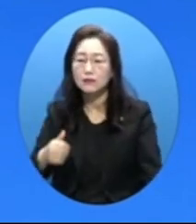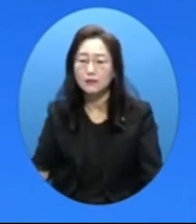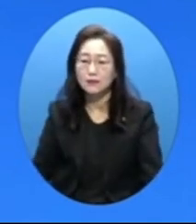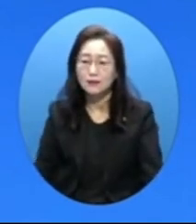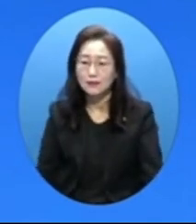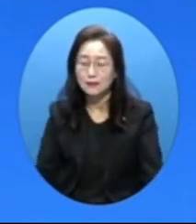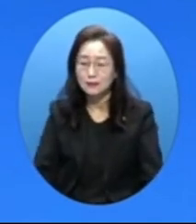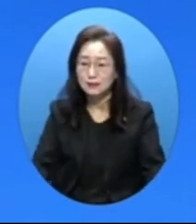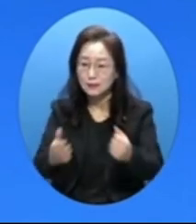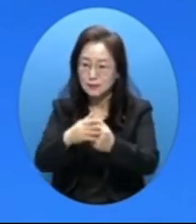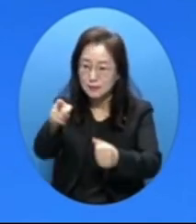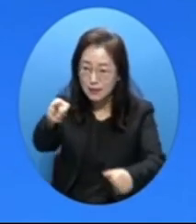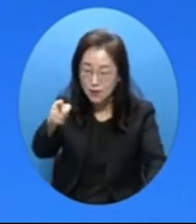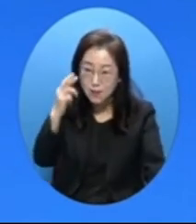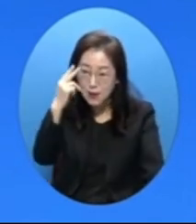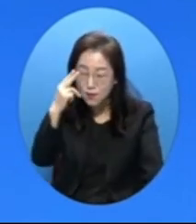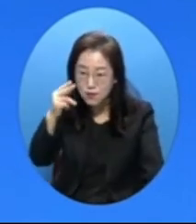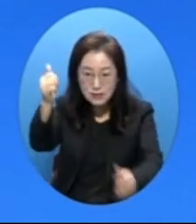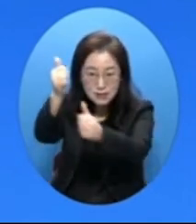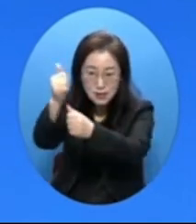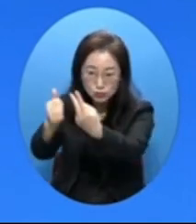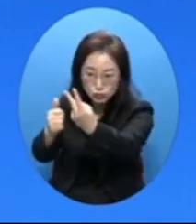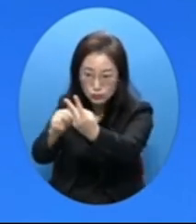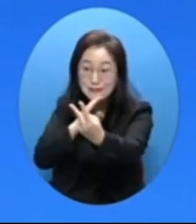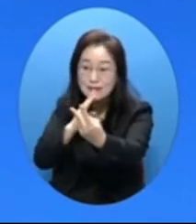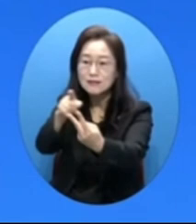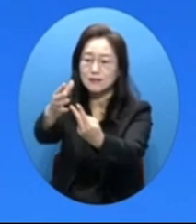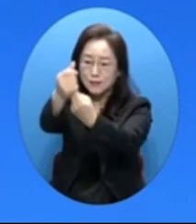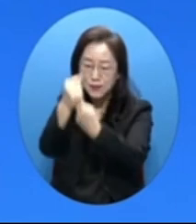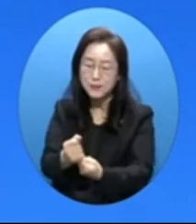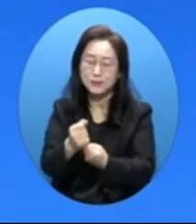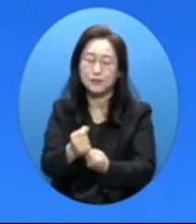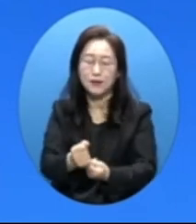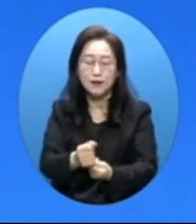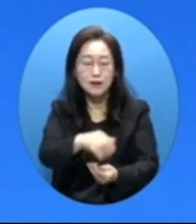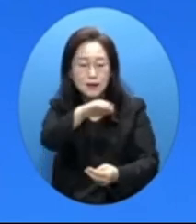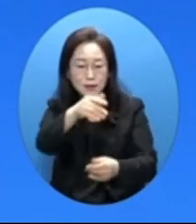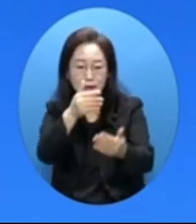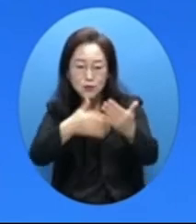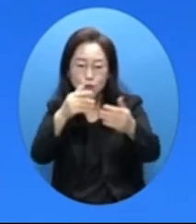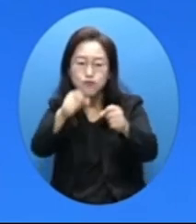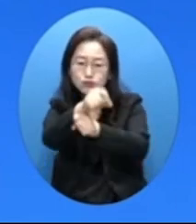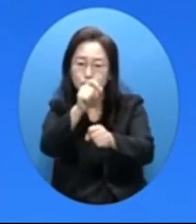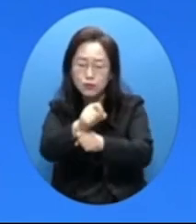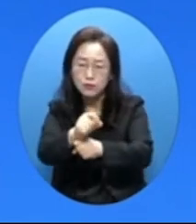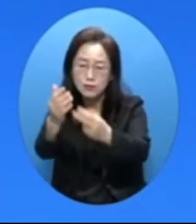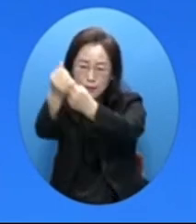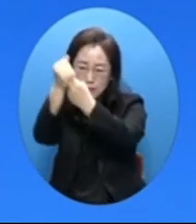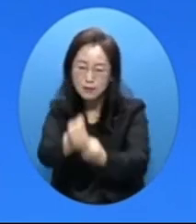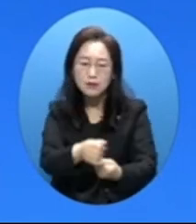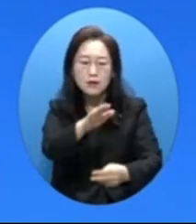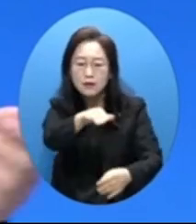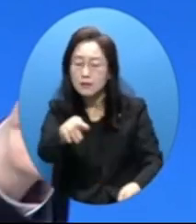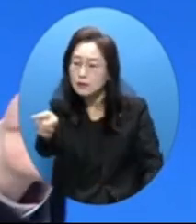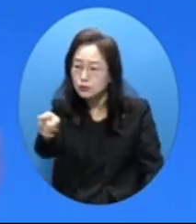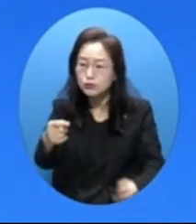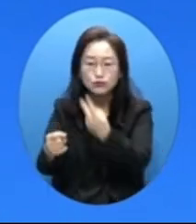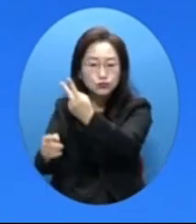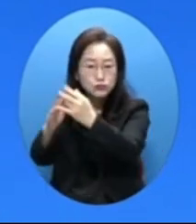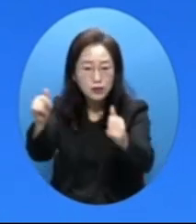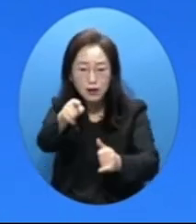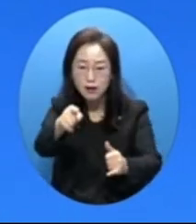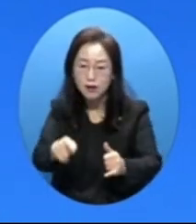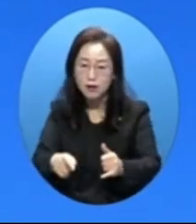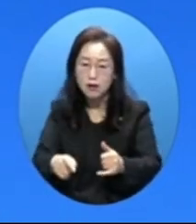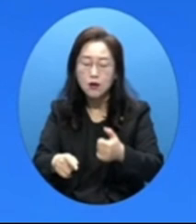바울과 신라를 붙잡아 갔습니다이 사람들을 유대 사람들인데 우리 성읍을 소란하게 하고 우리 로마 사람들이 알지도 못하는이 산